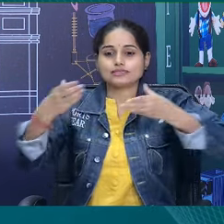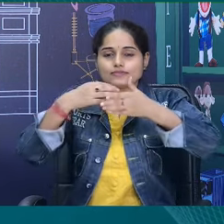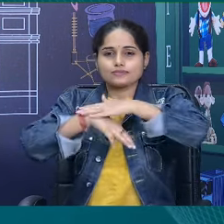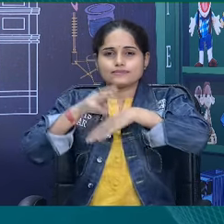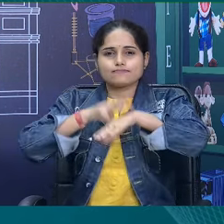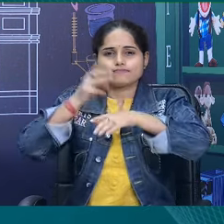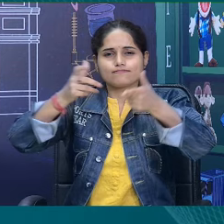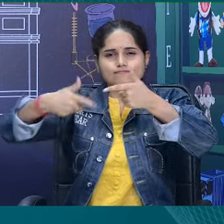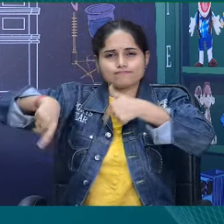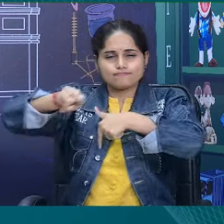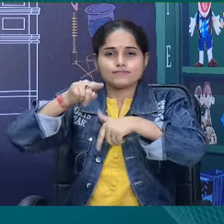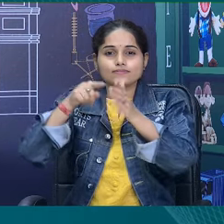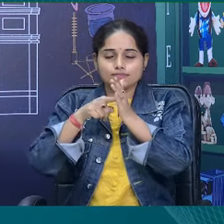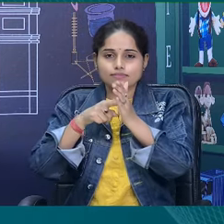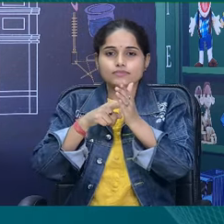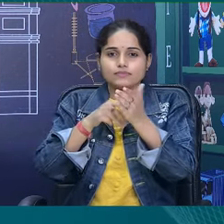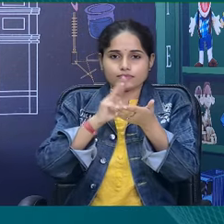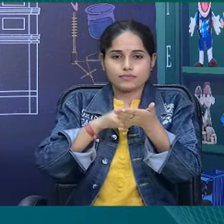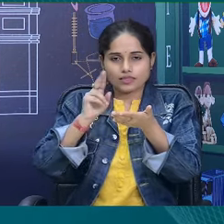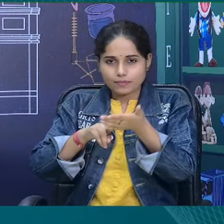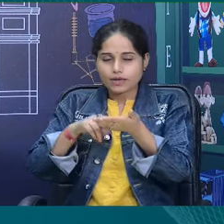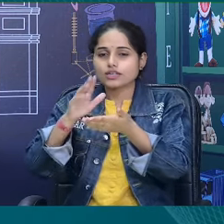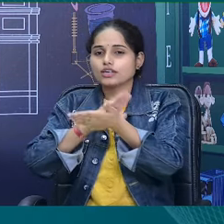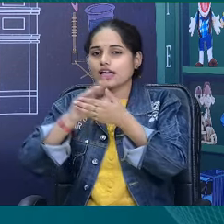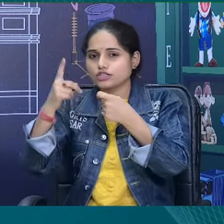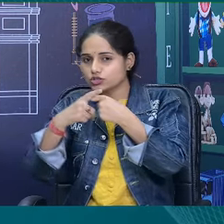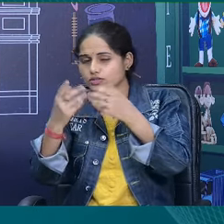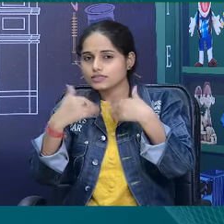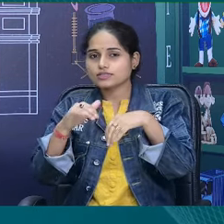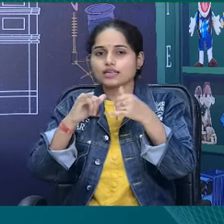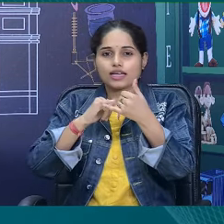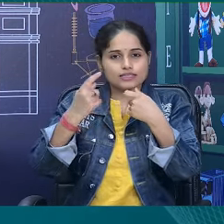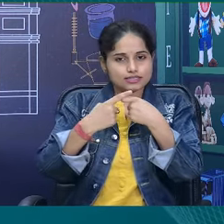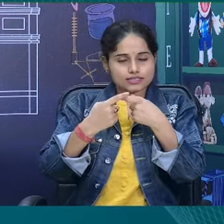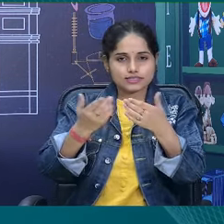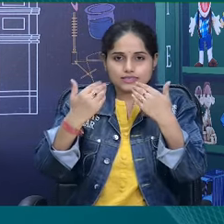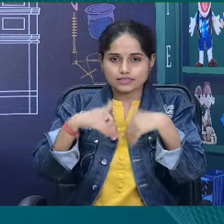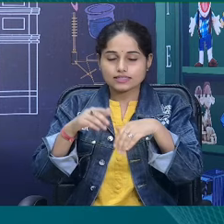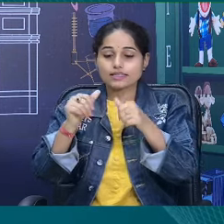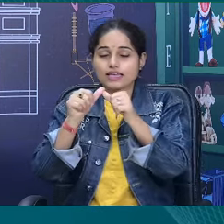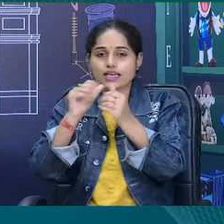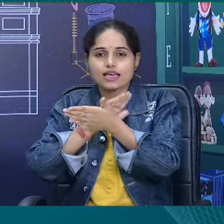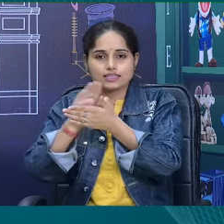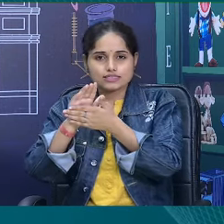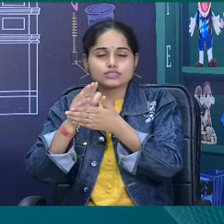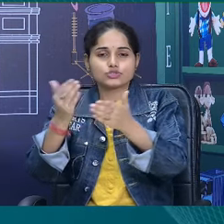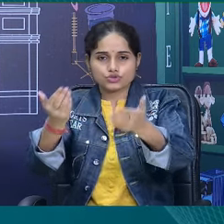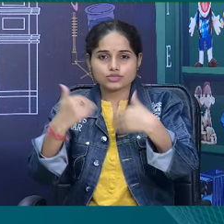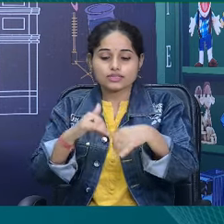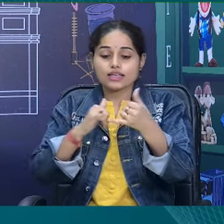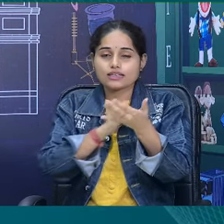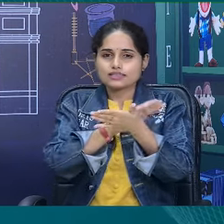एम एफ हुसैन के एच अरा एस ए बा ए एच गड़े एंड एस एच